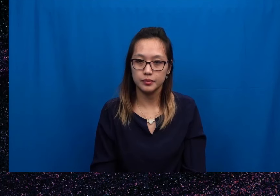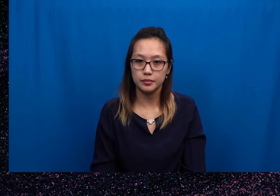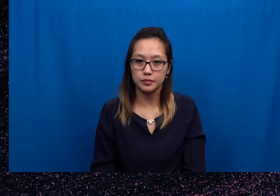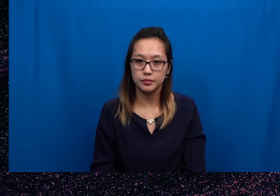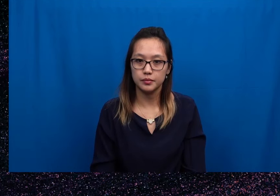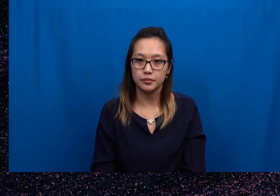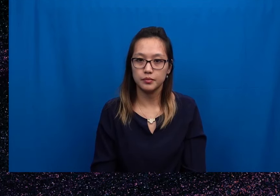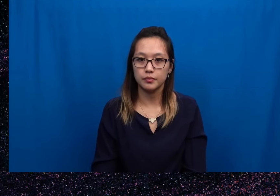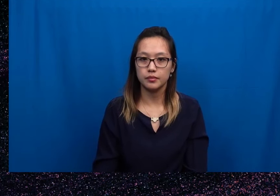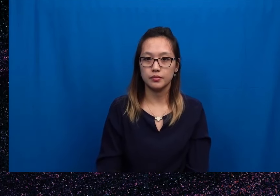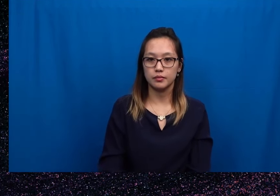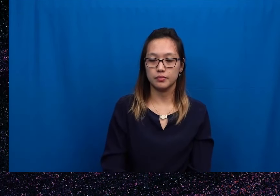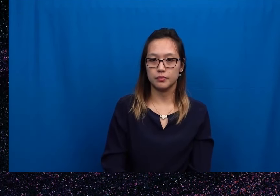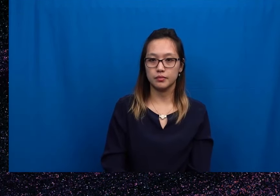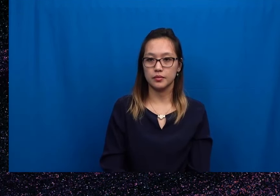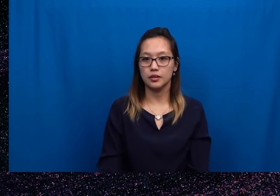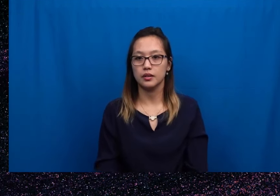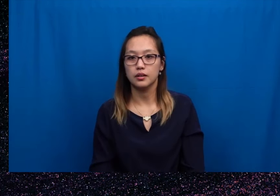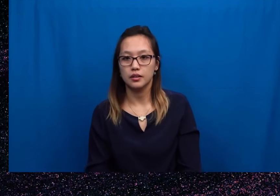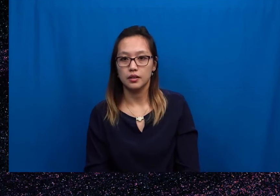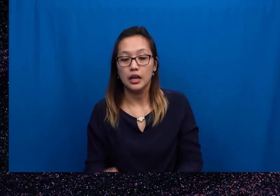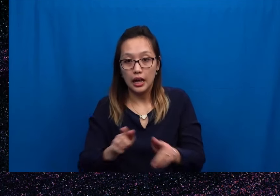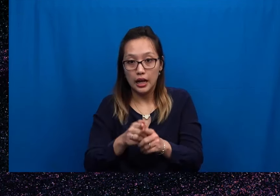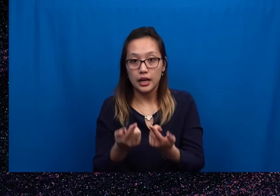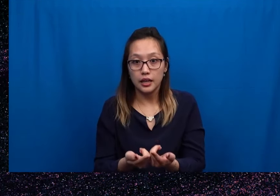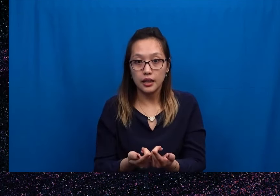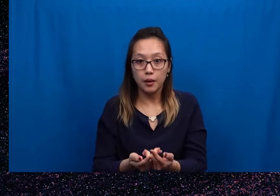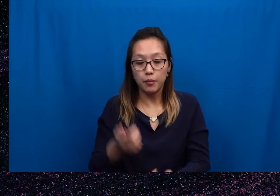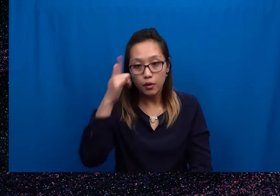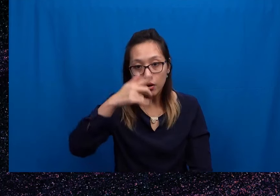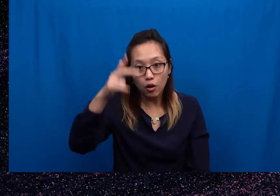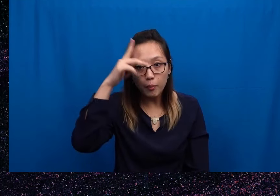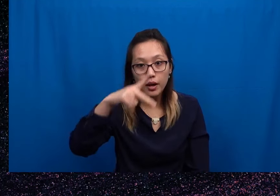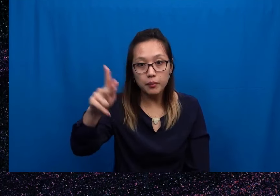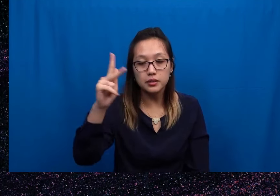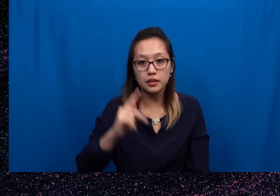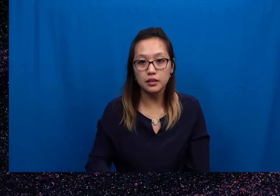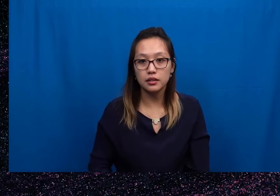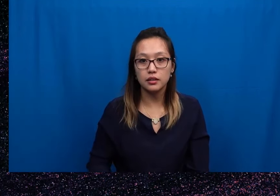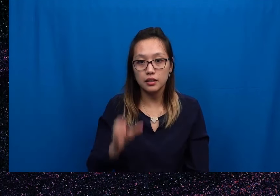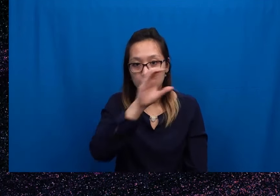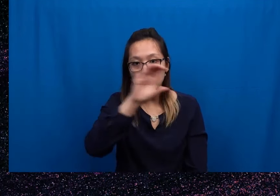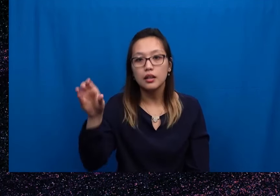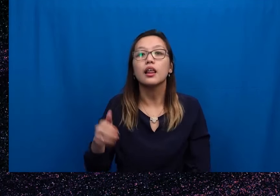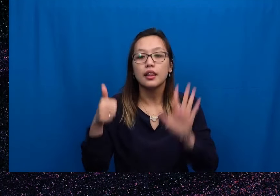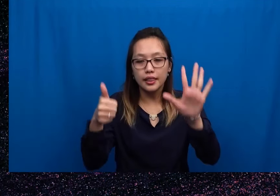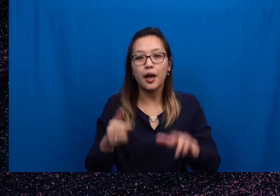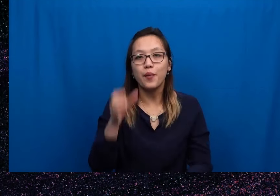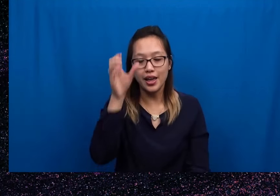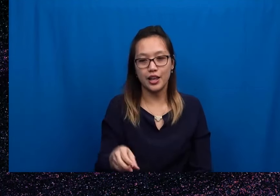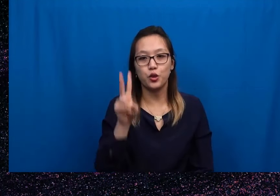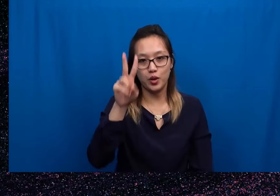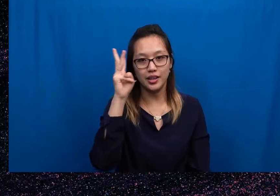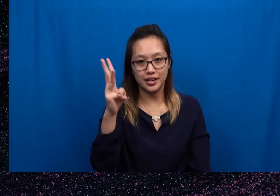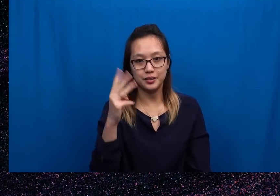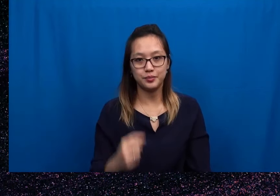ayat 23. Satu ayat yang sangat terkenal. Kalimat pertamanya itu berbunyi begini. Upah